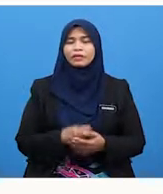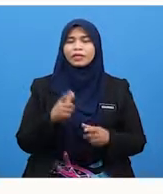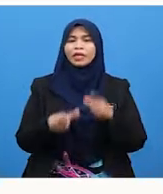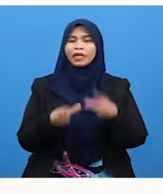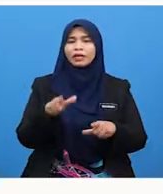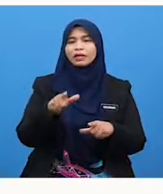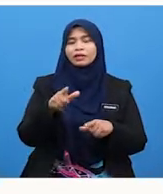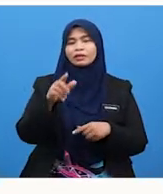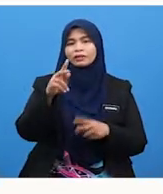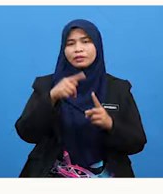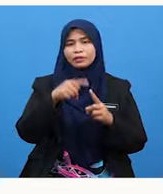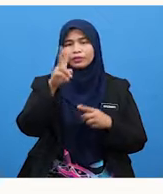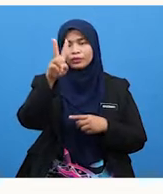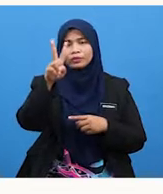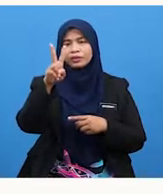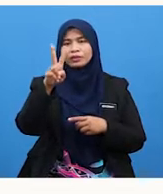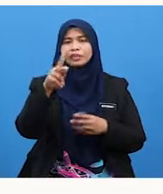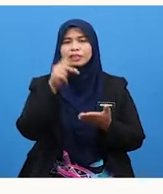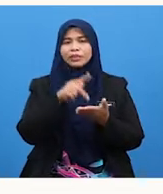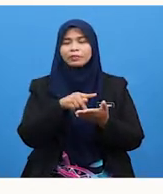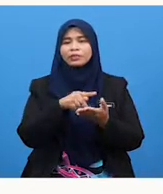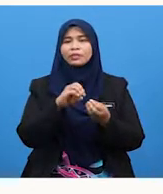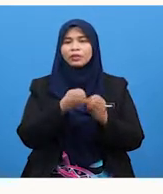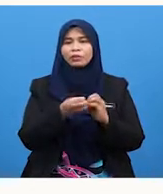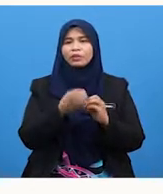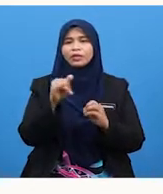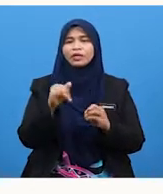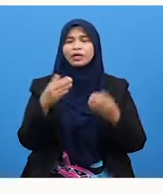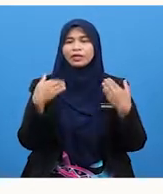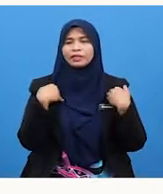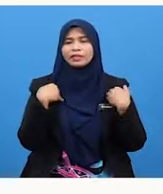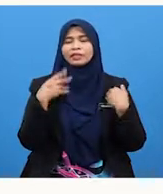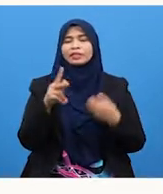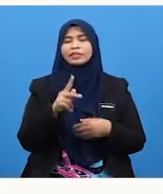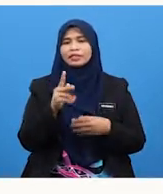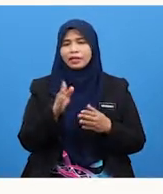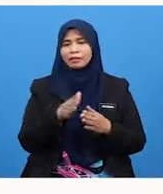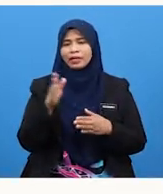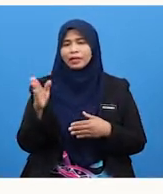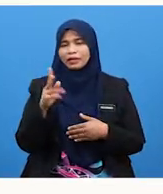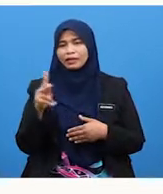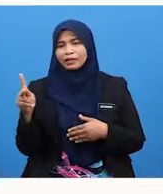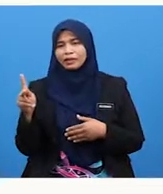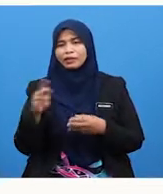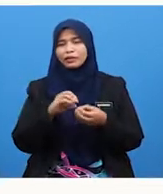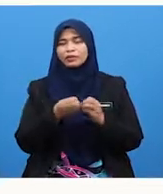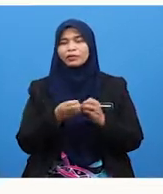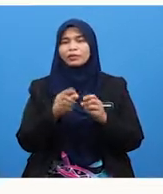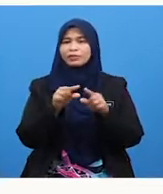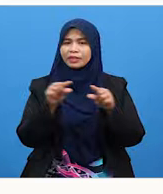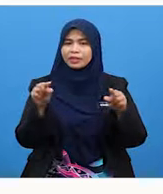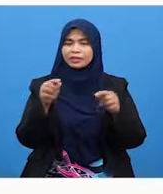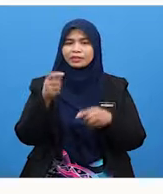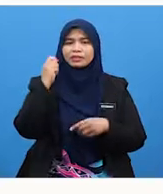Langkah kedua, kenal pasti nombor yang berada di sebelah kanan nombor bergaris